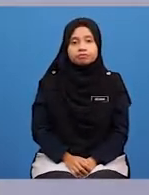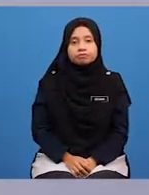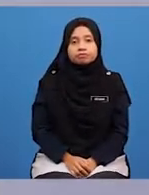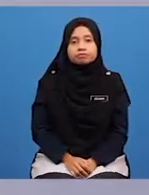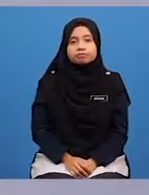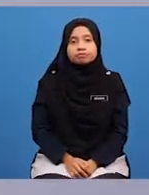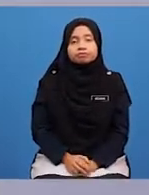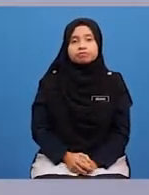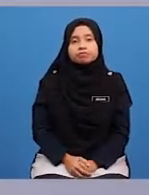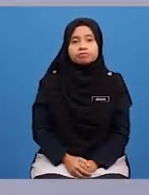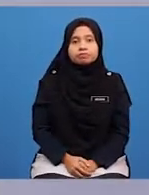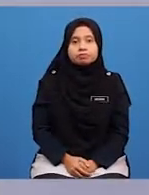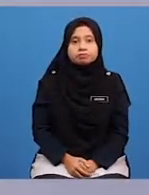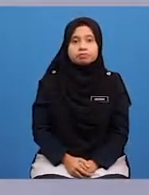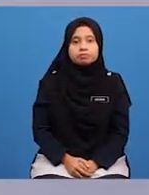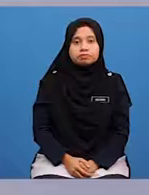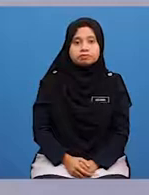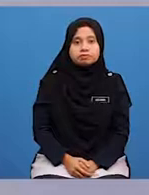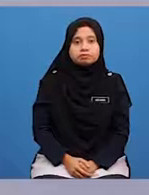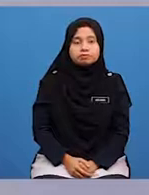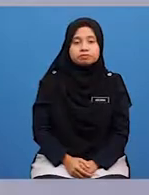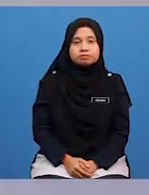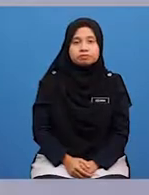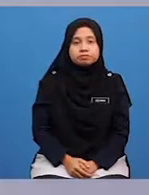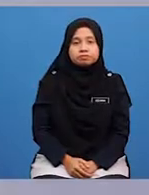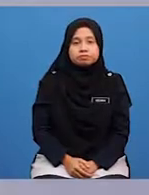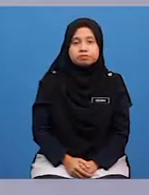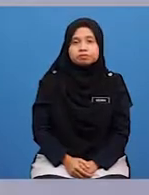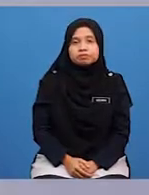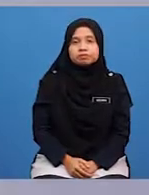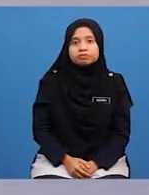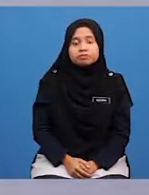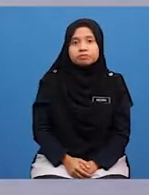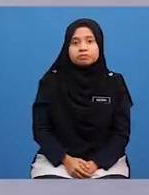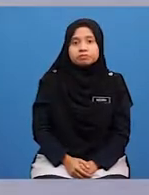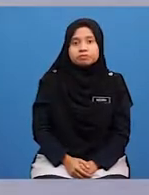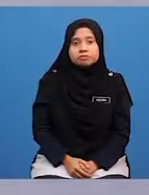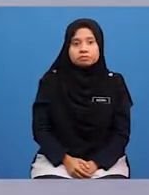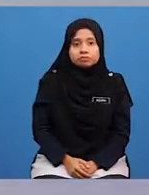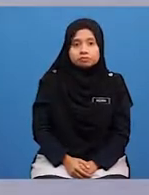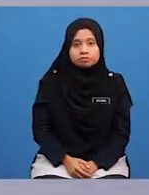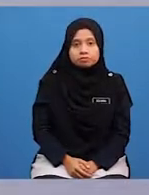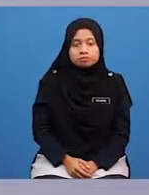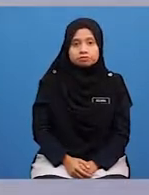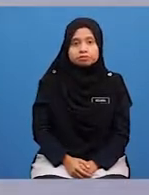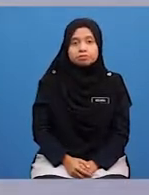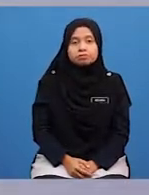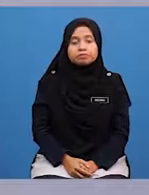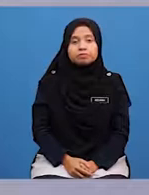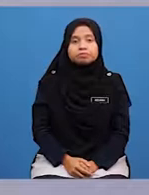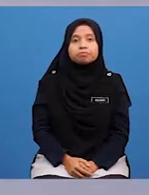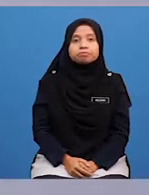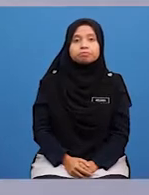ilaihi min rabbihi wal mu'minun kullun amana billahi wa malaikatihi wa kutubihi wa